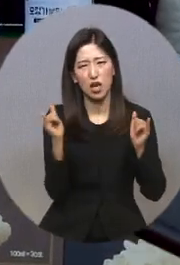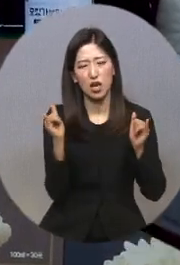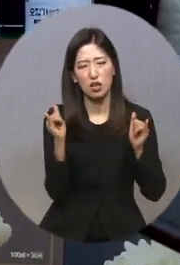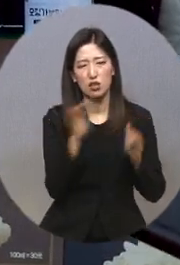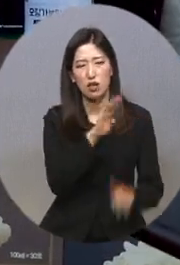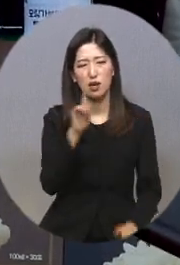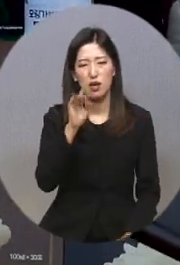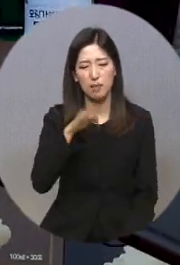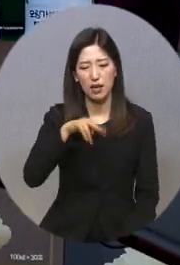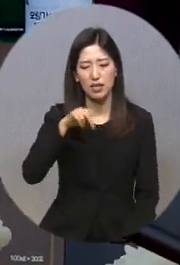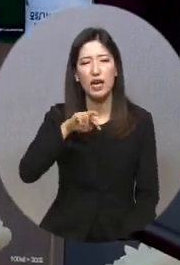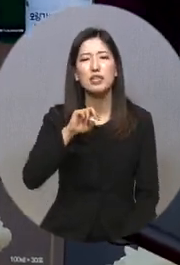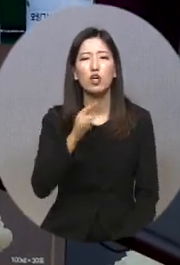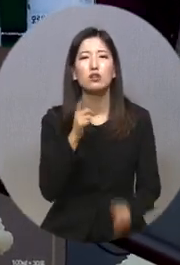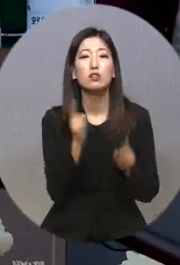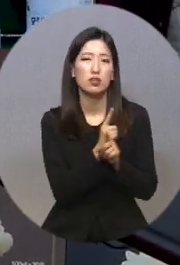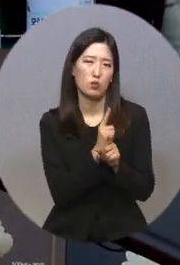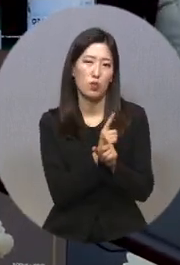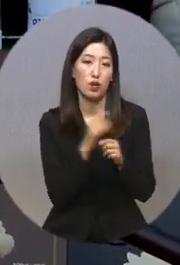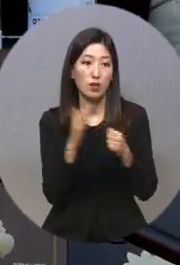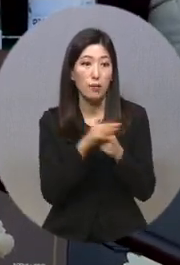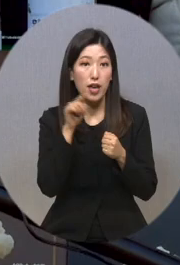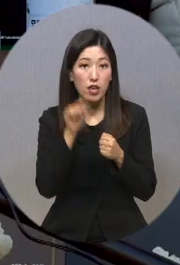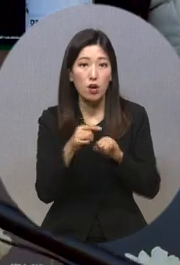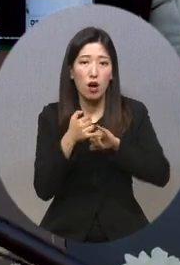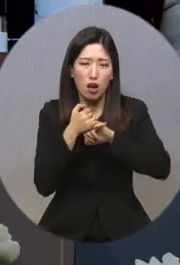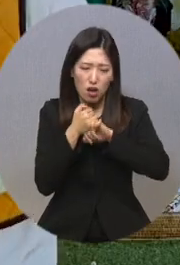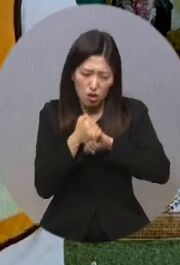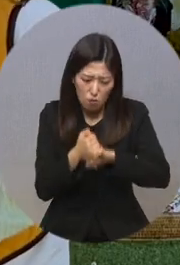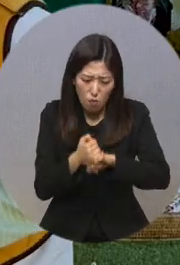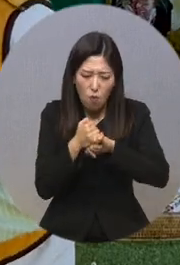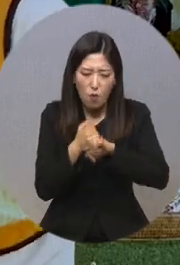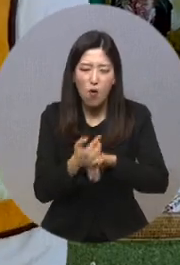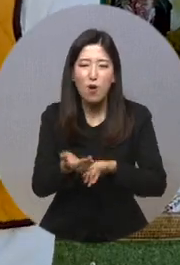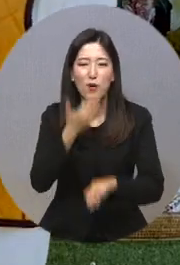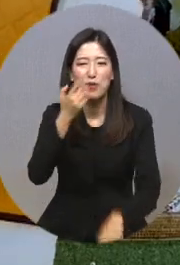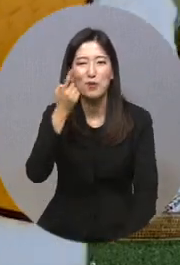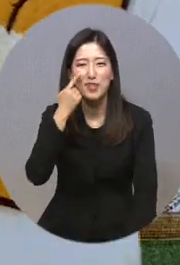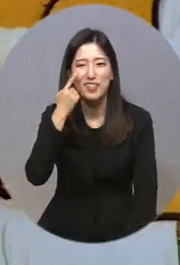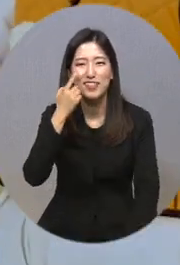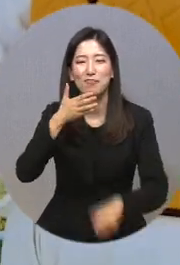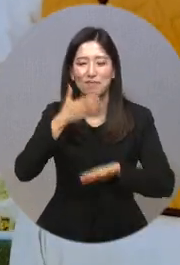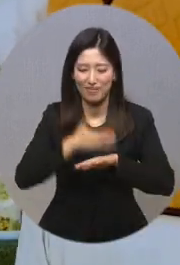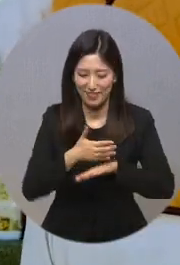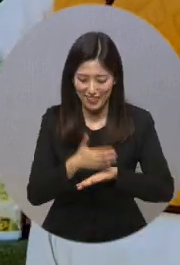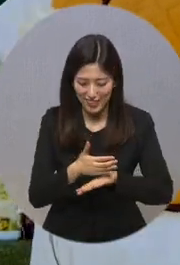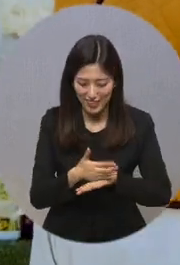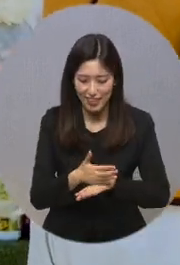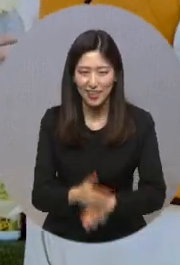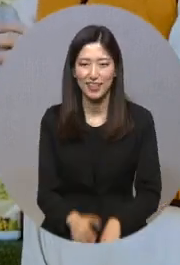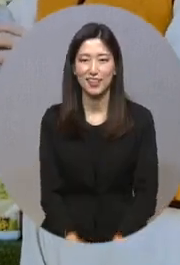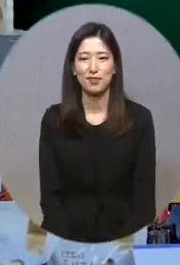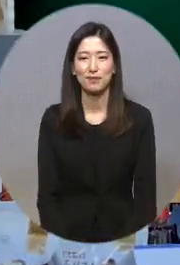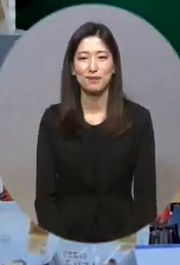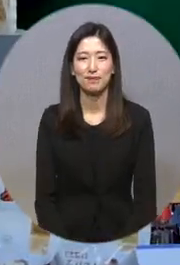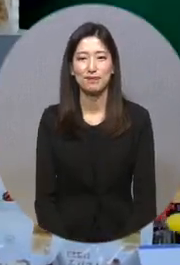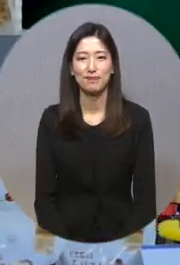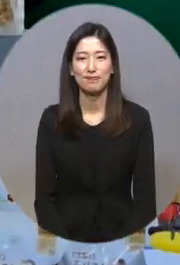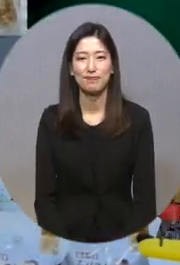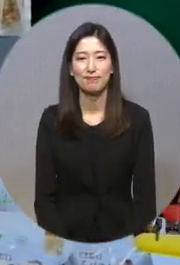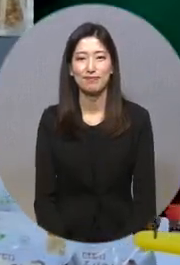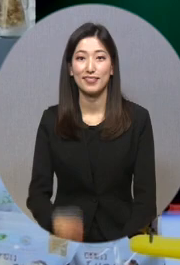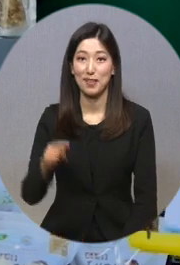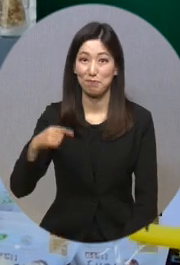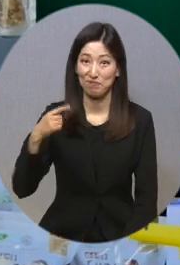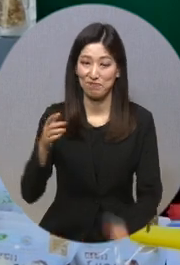네. 이 물을 꼭 드시기를 추천드리고 싶습니다. 아유 감사합니다. 알겠습니다. 예. 감사합니다. 반갑습니다. 감사합니다. 자